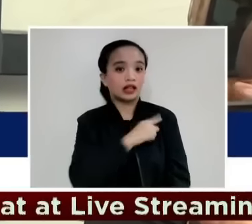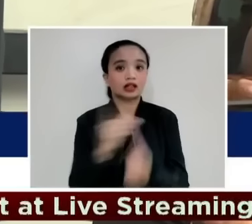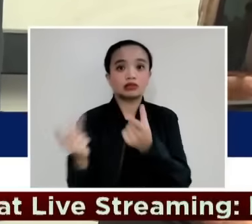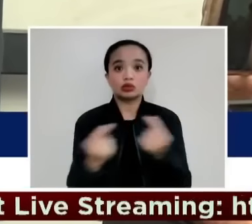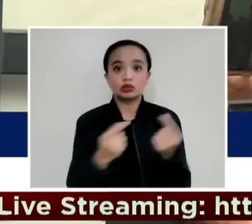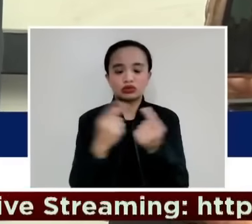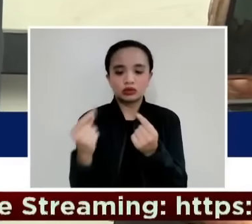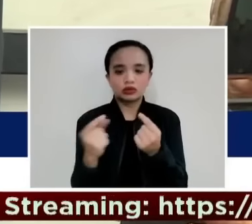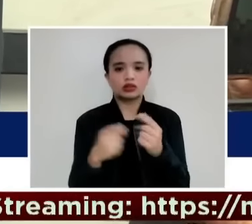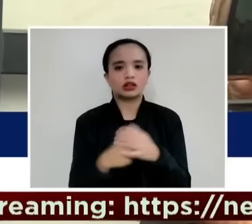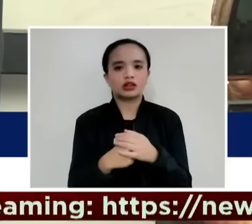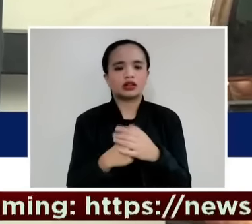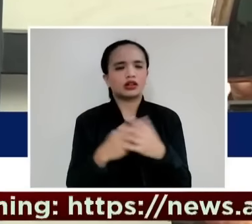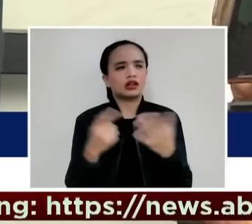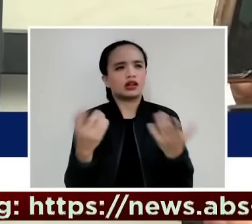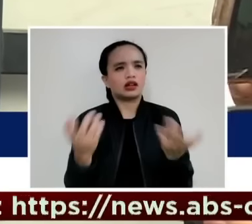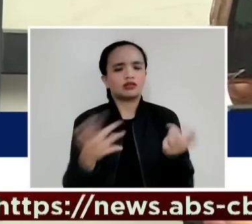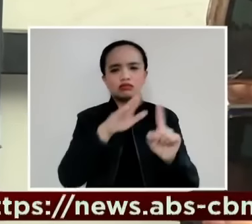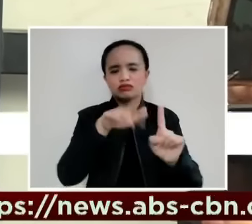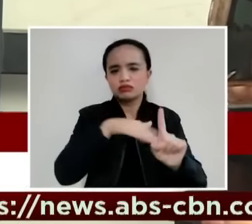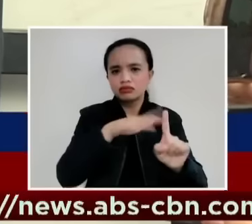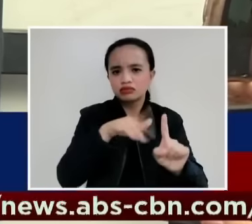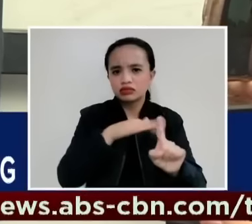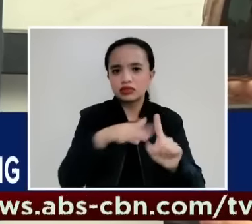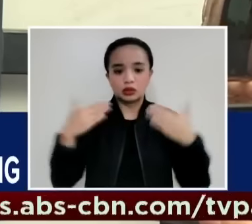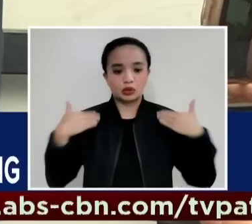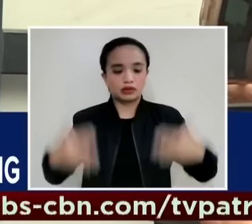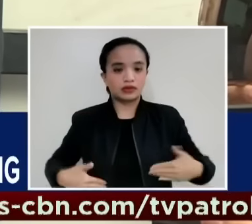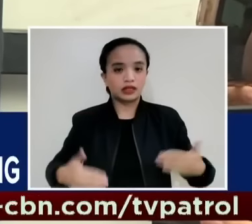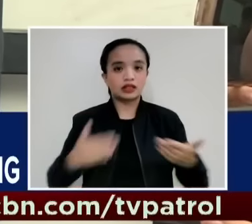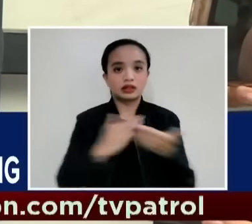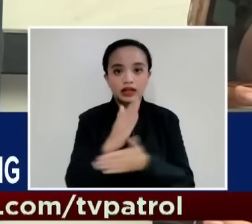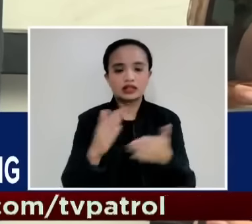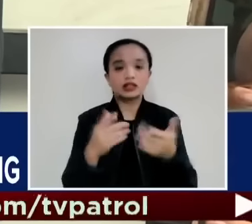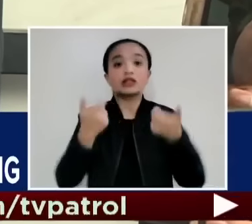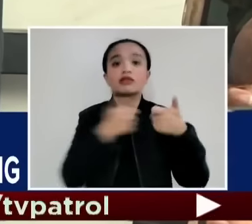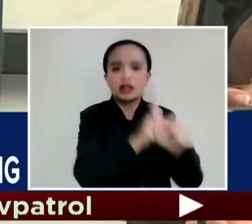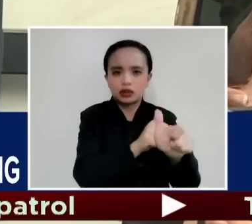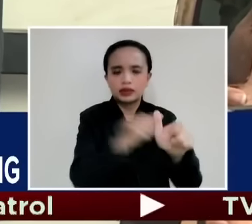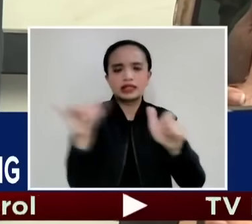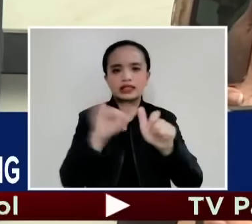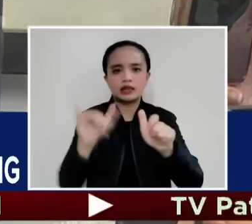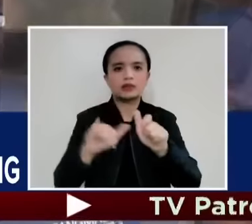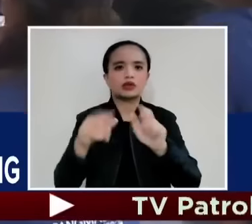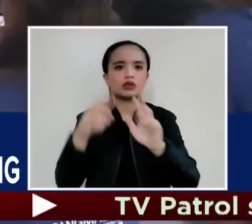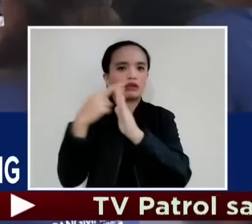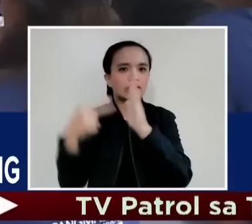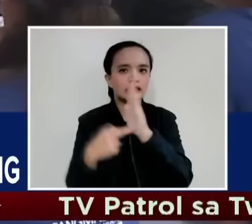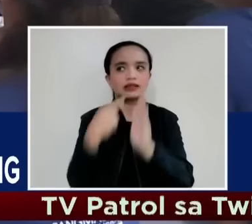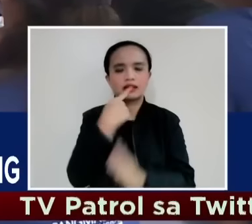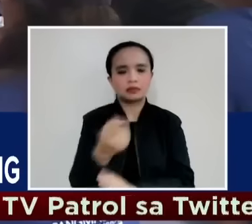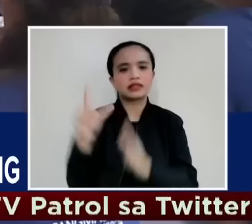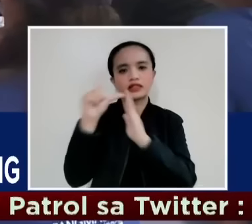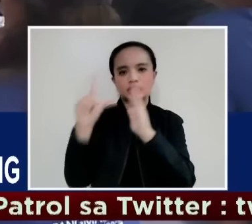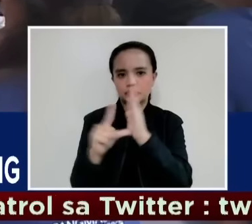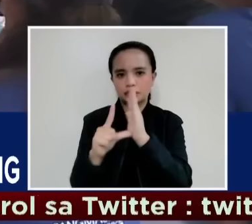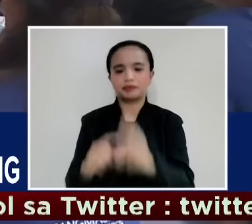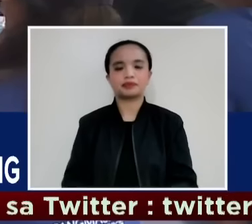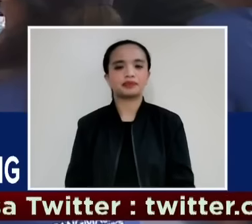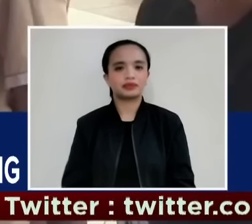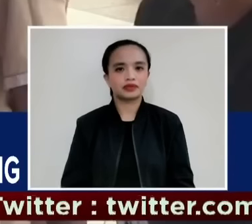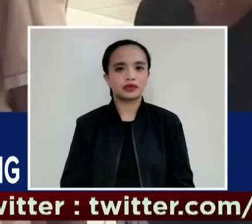diligence, observing yung kuha natin sa human rights and of course yung mga protocols natin as mandated by law. Matapos ang